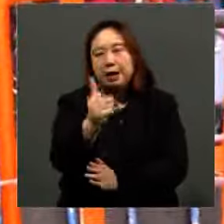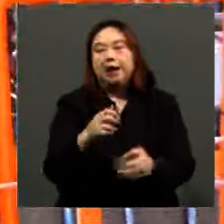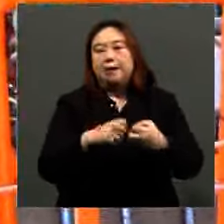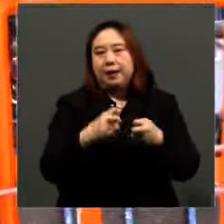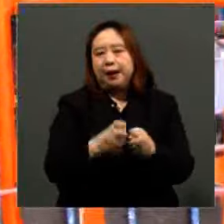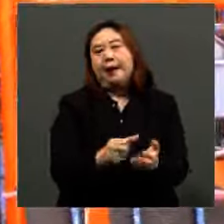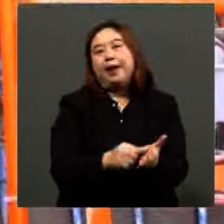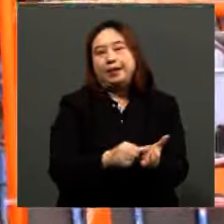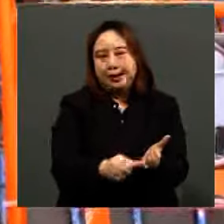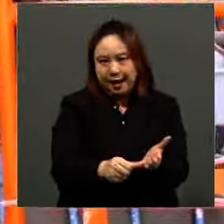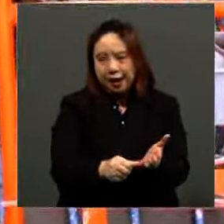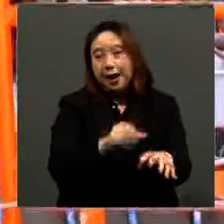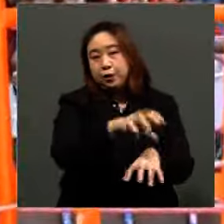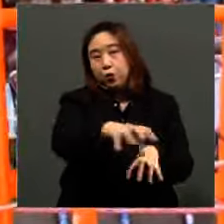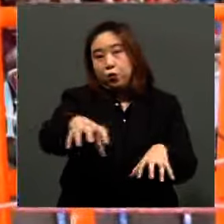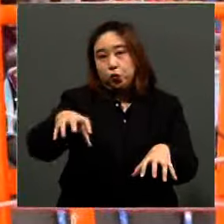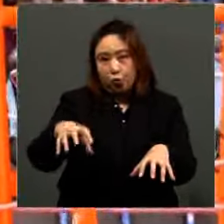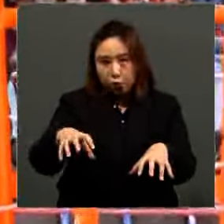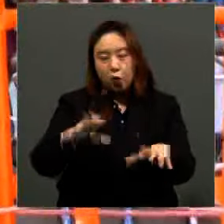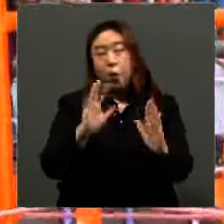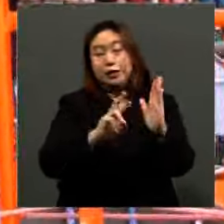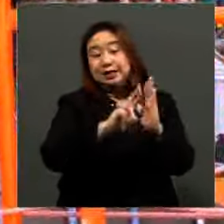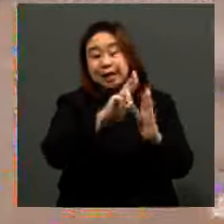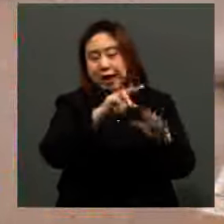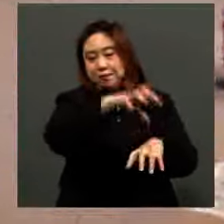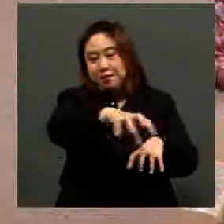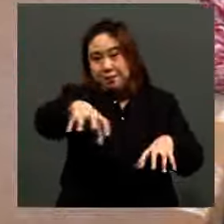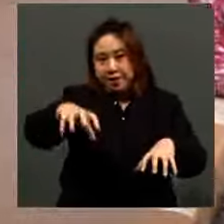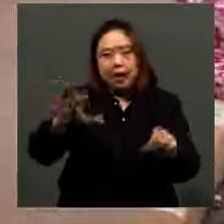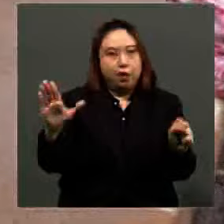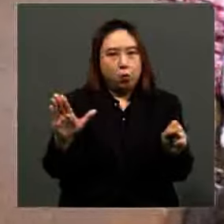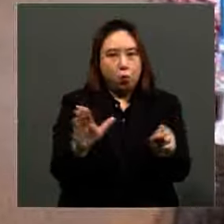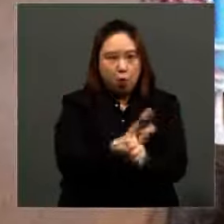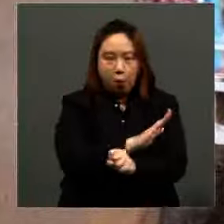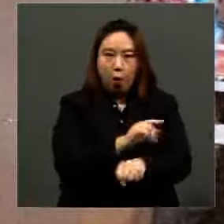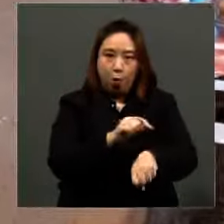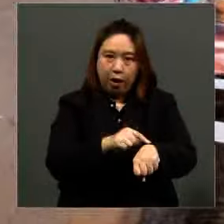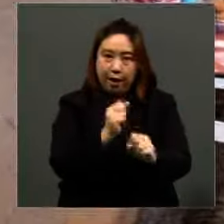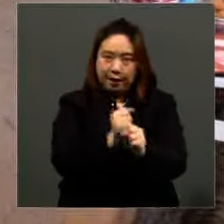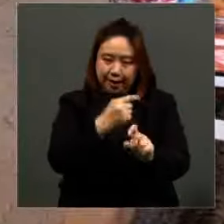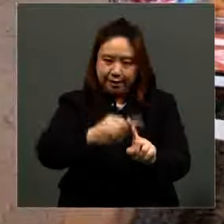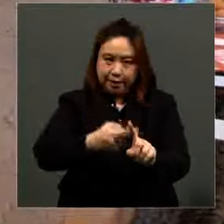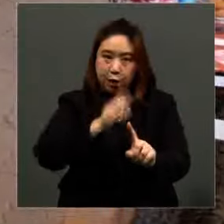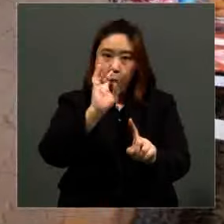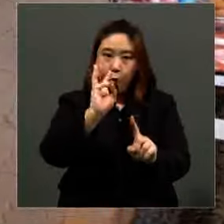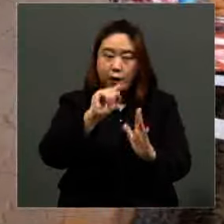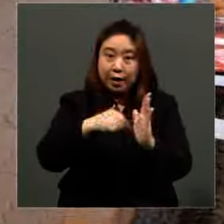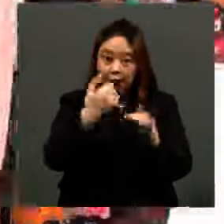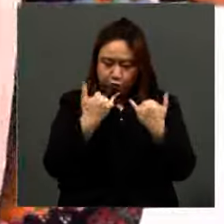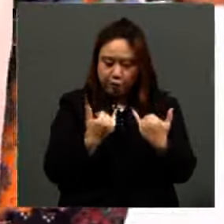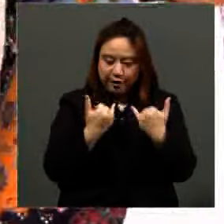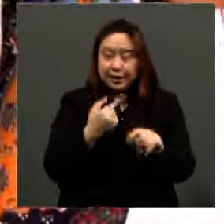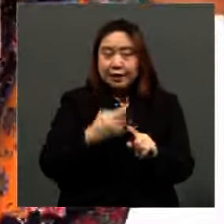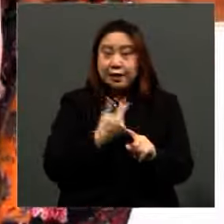ไขและเยียวยาขับเคลื่อนทุกพื้นที่จังหวัดเชียงรายให้ครบทุกมิติในระยะเวลาดำเนินการ 6เดือนนับตั้งแต่วันนี้เลย